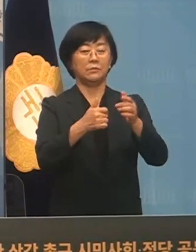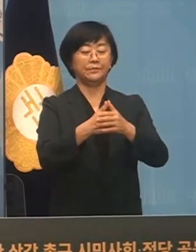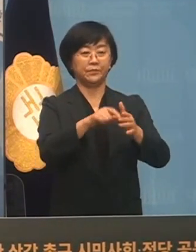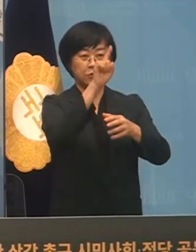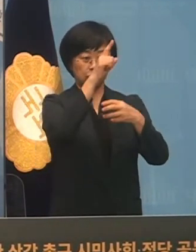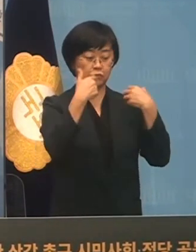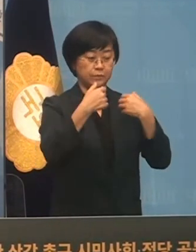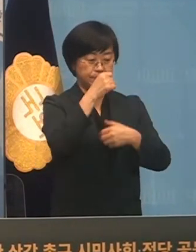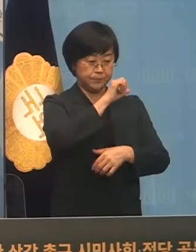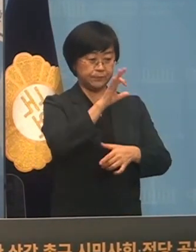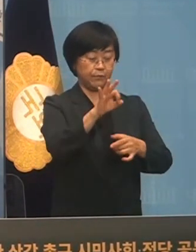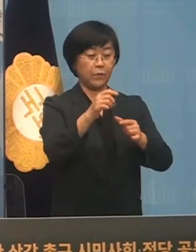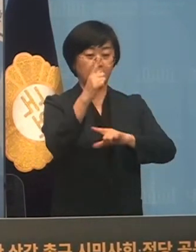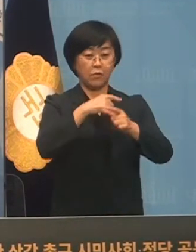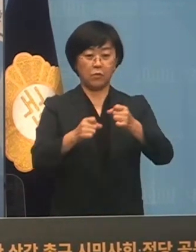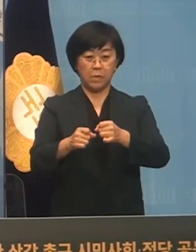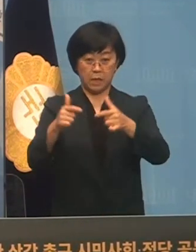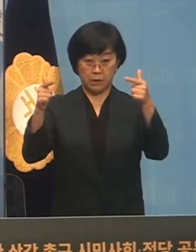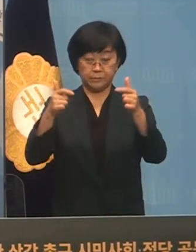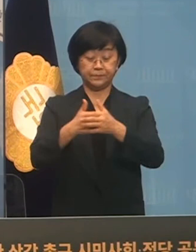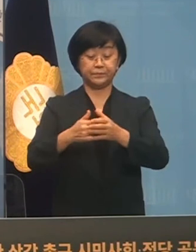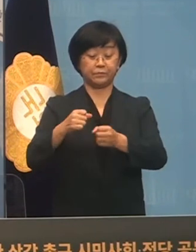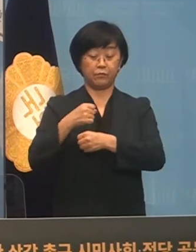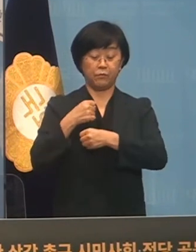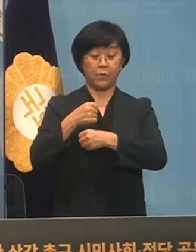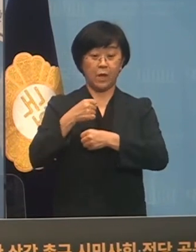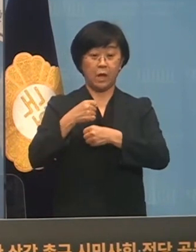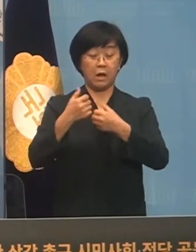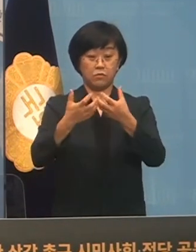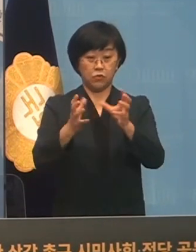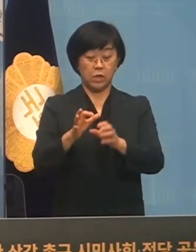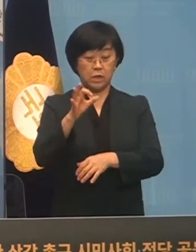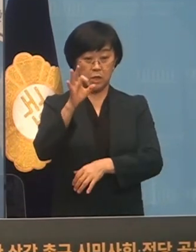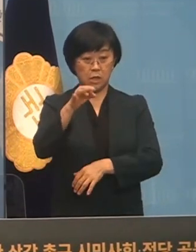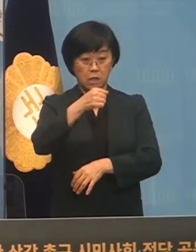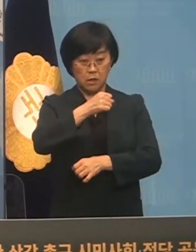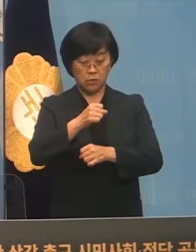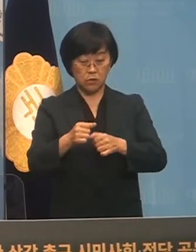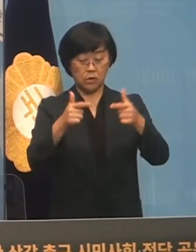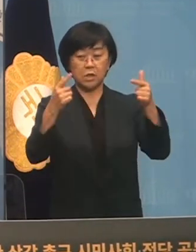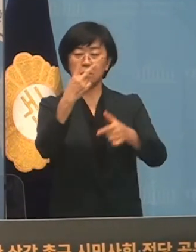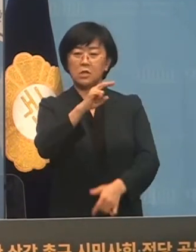증가율보다도 높은 수치이며 이대로 국방예산이 늘어난다면